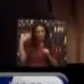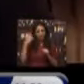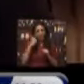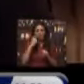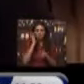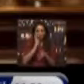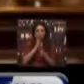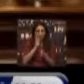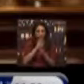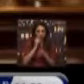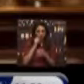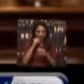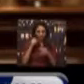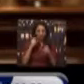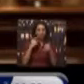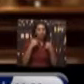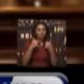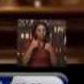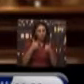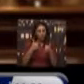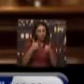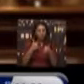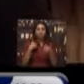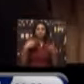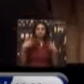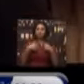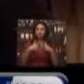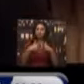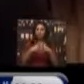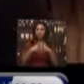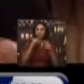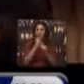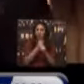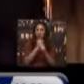فطين اكتر من رشدي فطين.